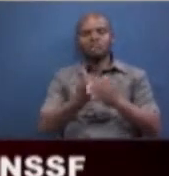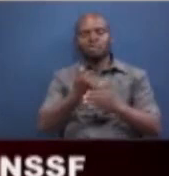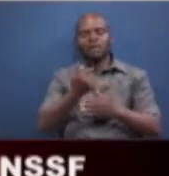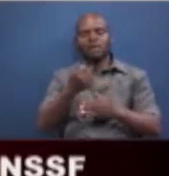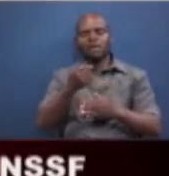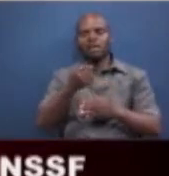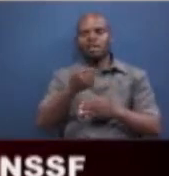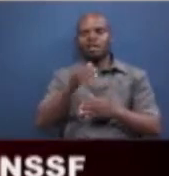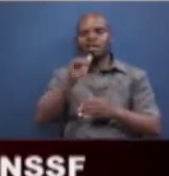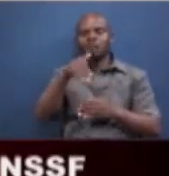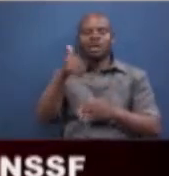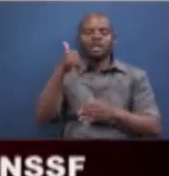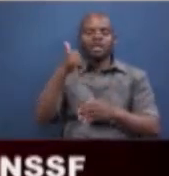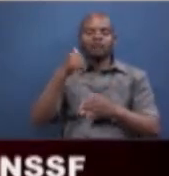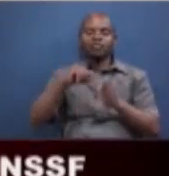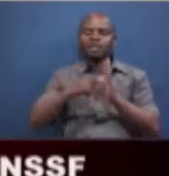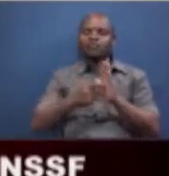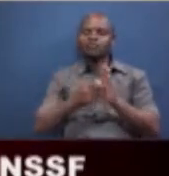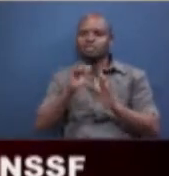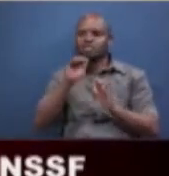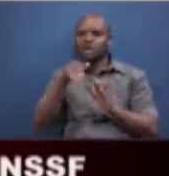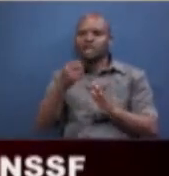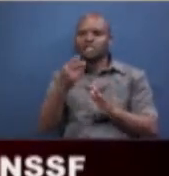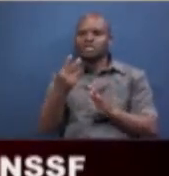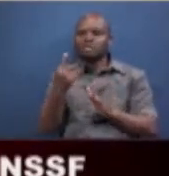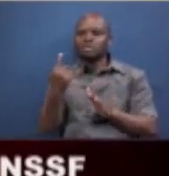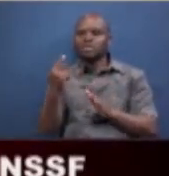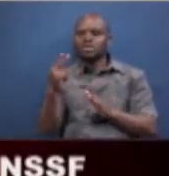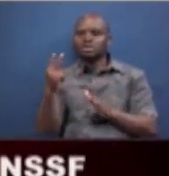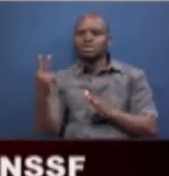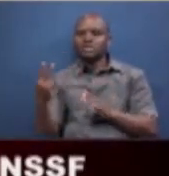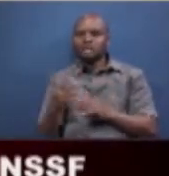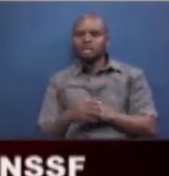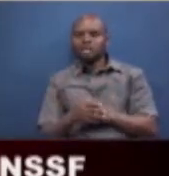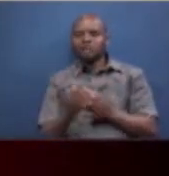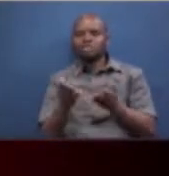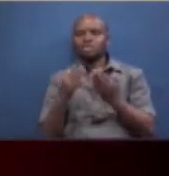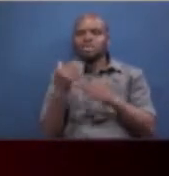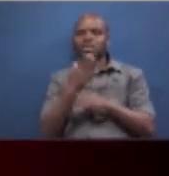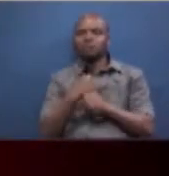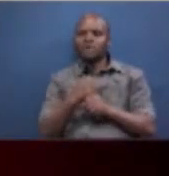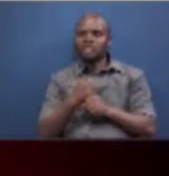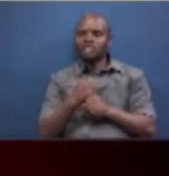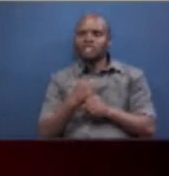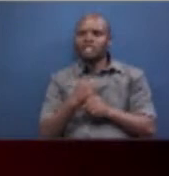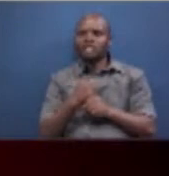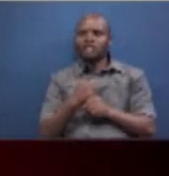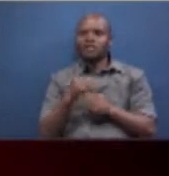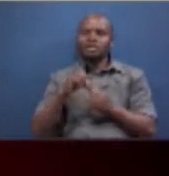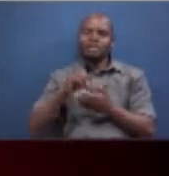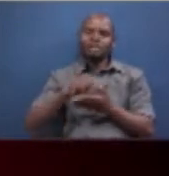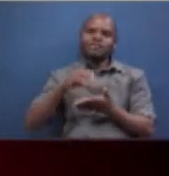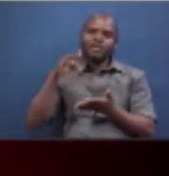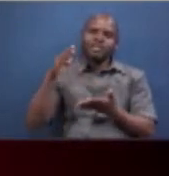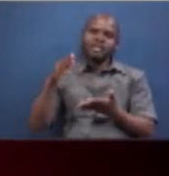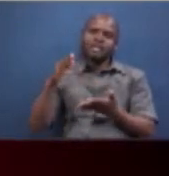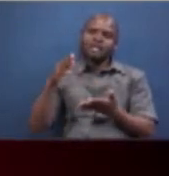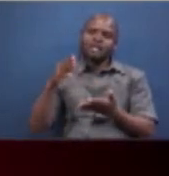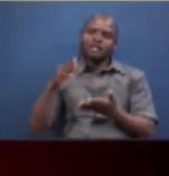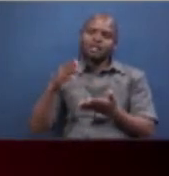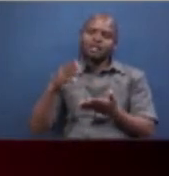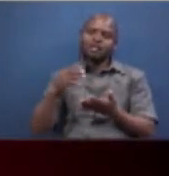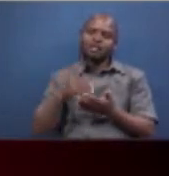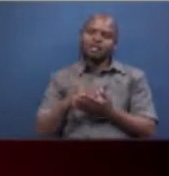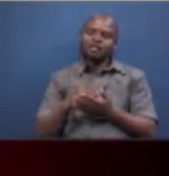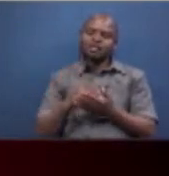mafao. Mwaka jana kwa mfano, mwaka 21-22 tumeweza kupata faida kwa